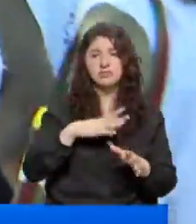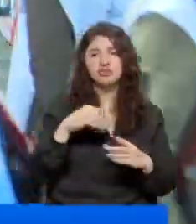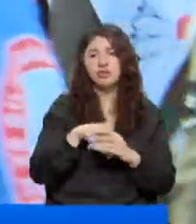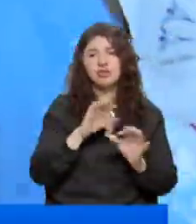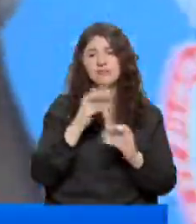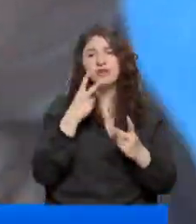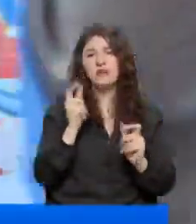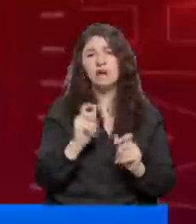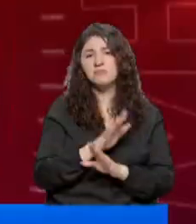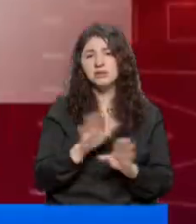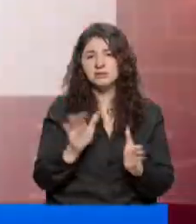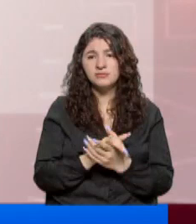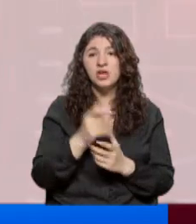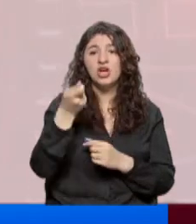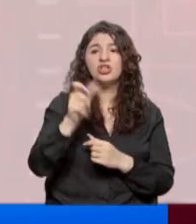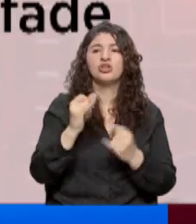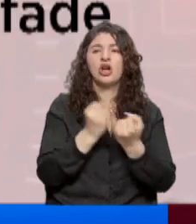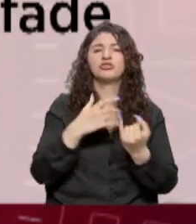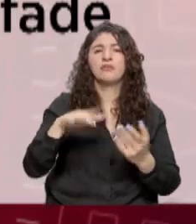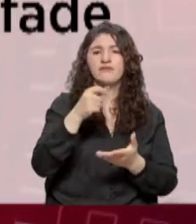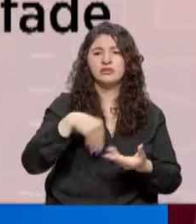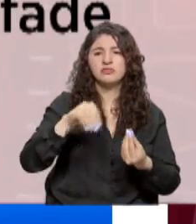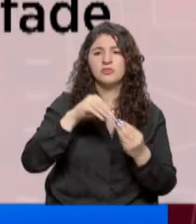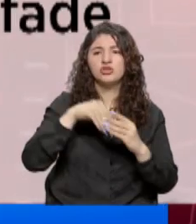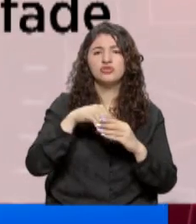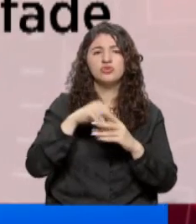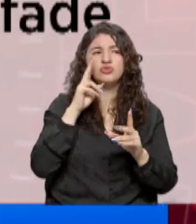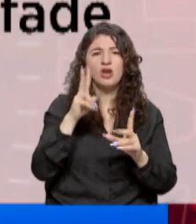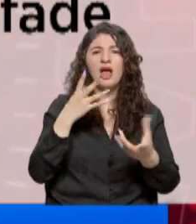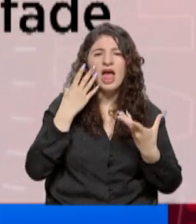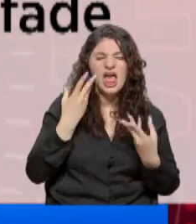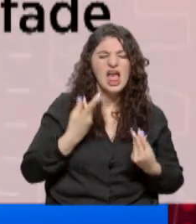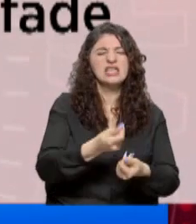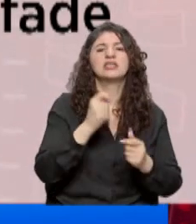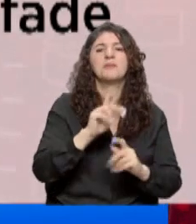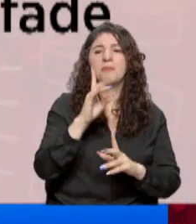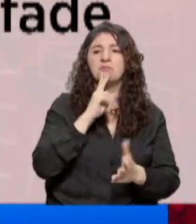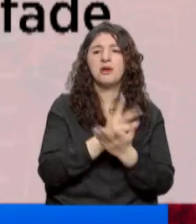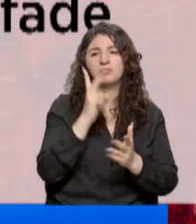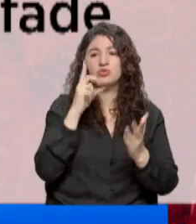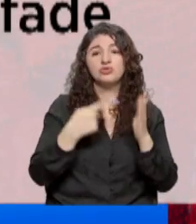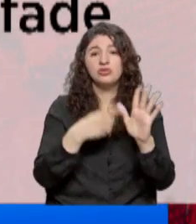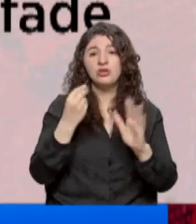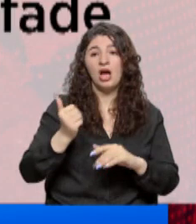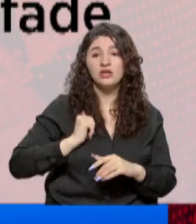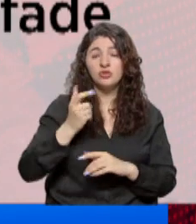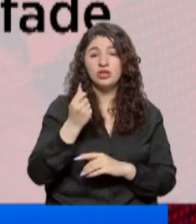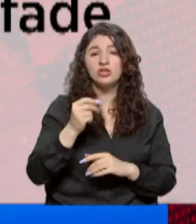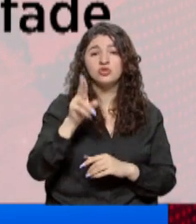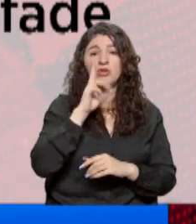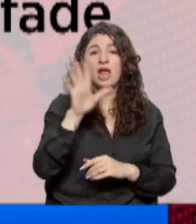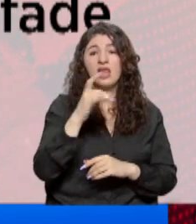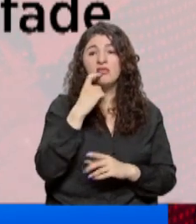içinse net bir açıklama yapmadı işçi kardeşlerimizi fiyat artışları Karşısında ezilmeme kararlarımızın bir göstergesi olarak asgari